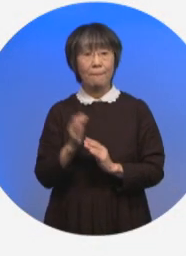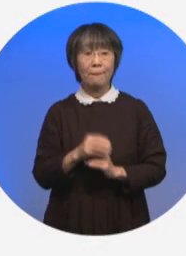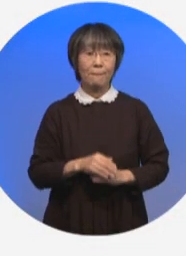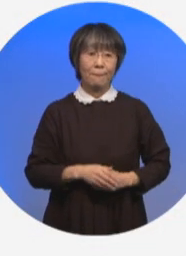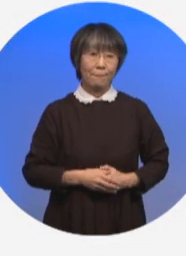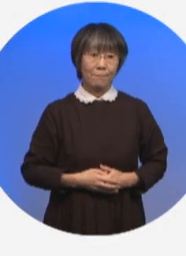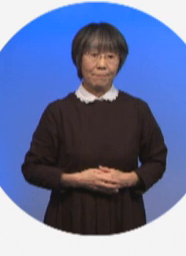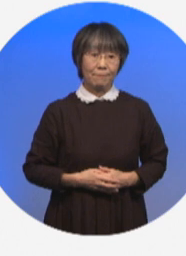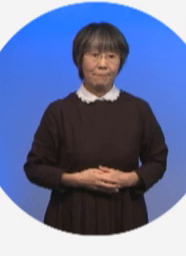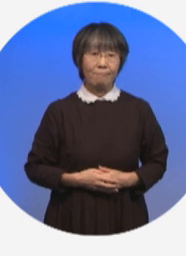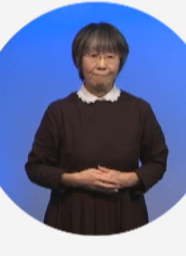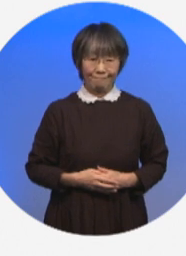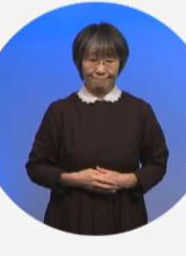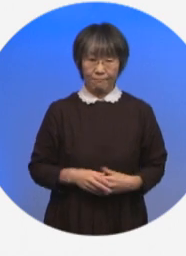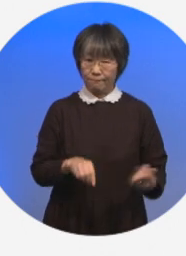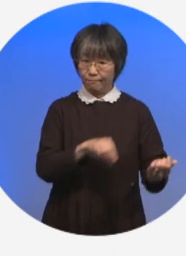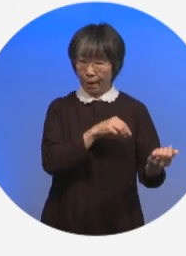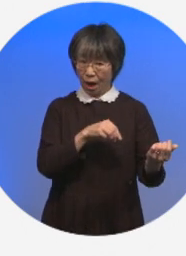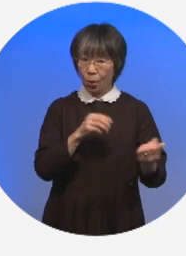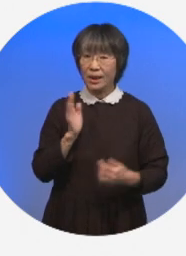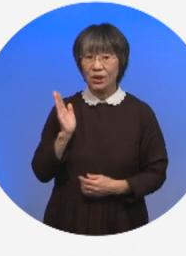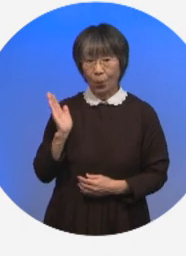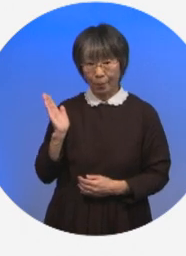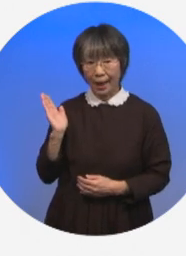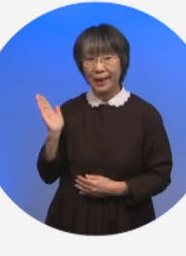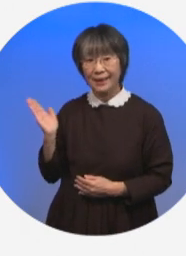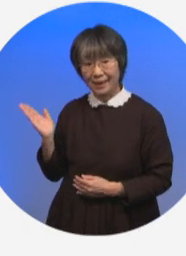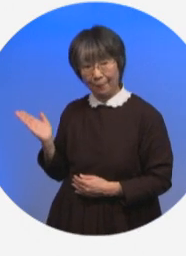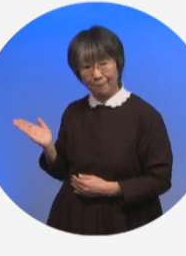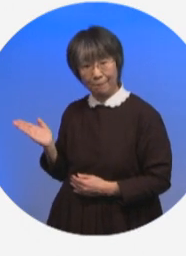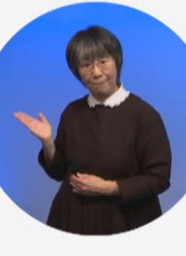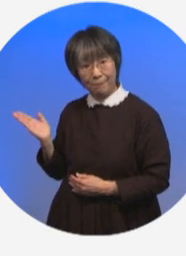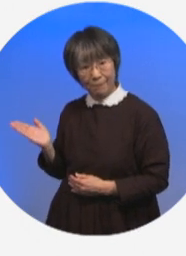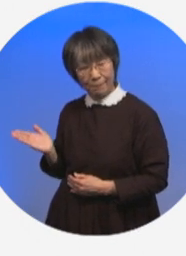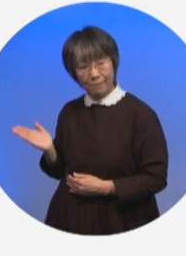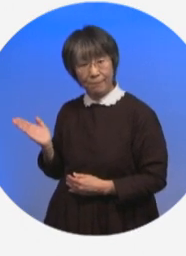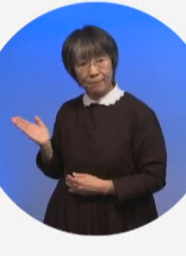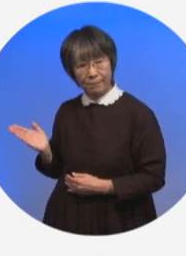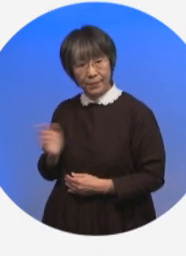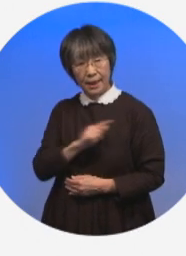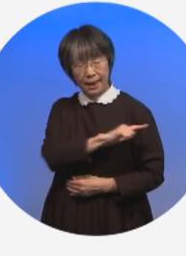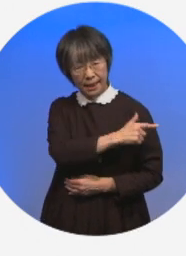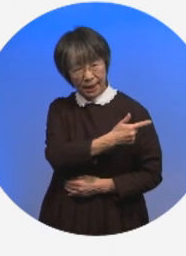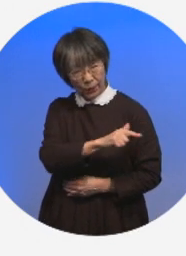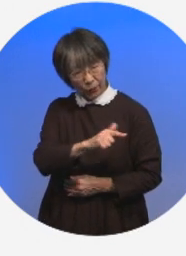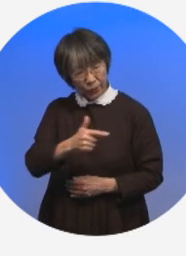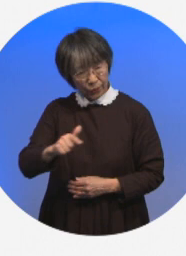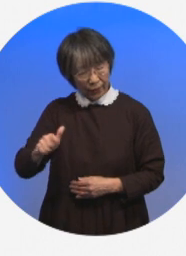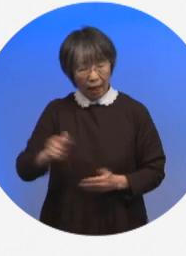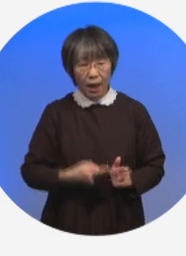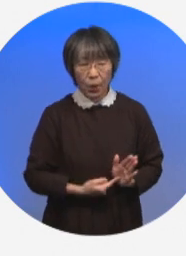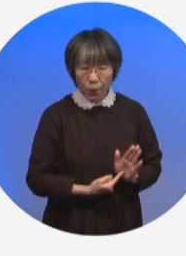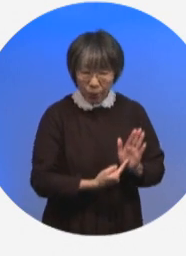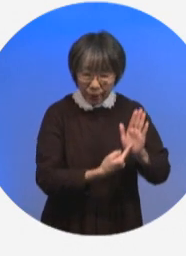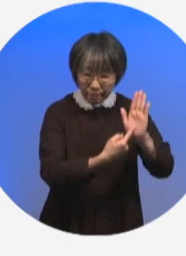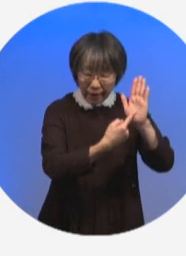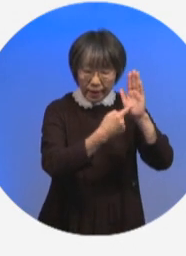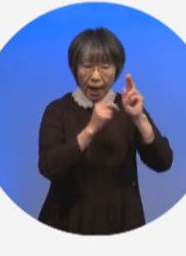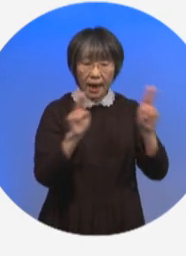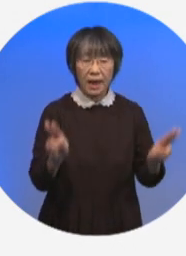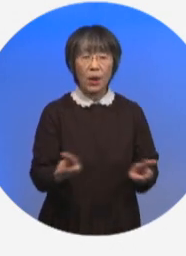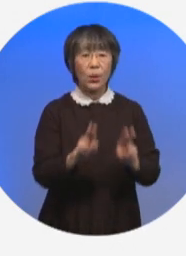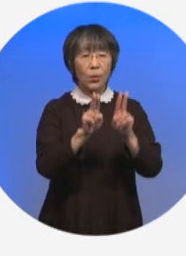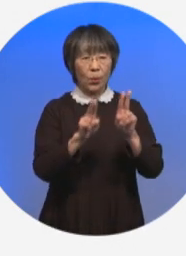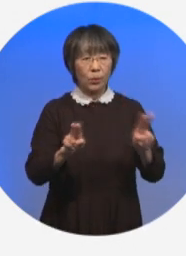そうご存知、バイオリニスト葉加瀬太郎さん、情熱大陸のテーマソングをはじめ数々の名曲を手掛け